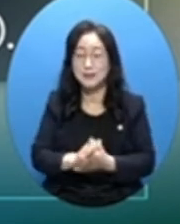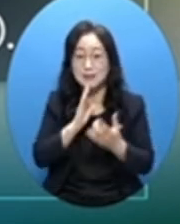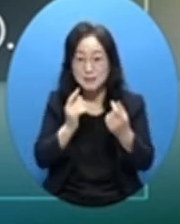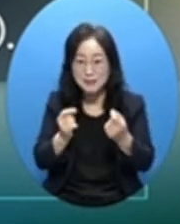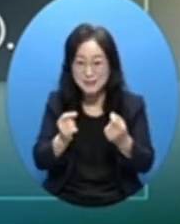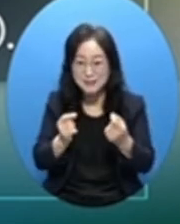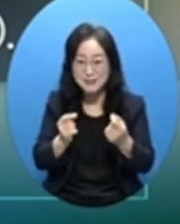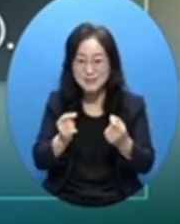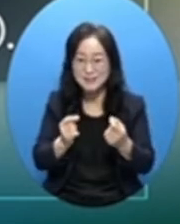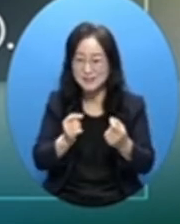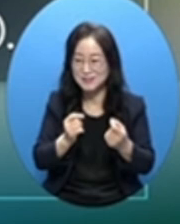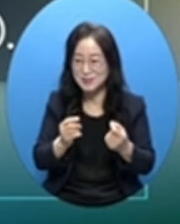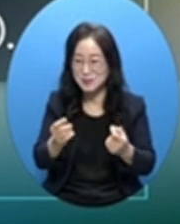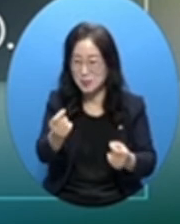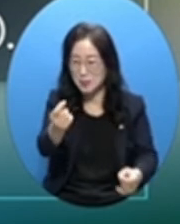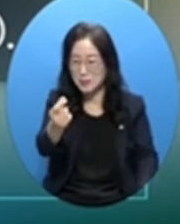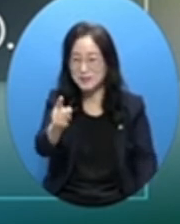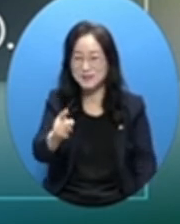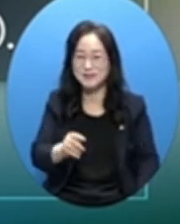몇 사람밖에 안 하시는데.